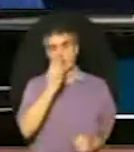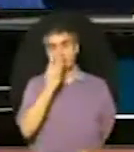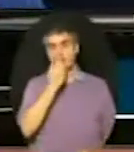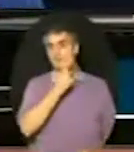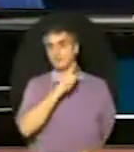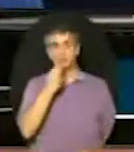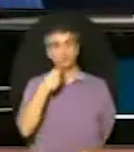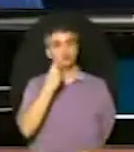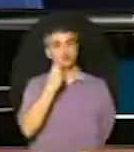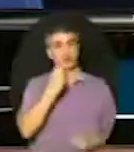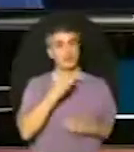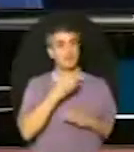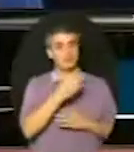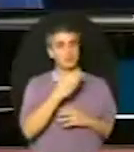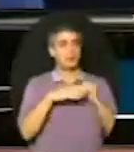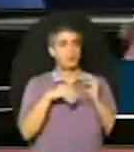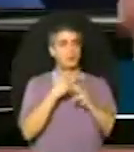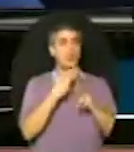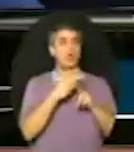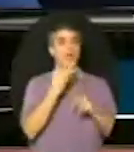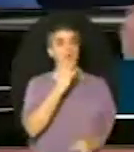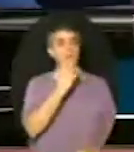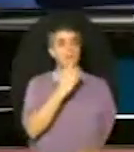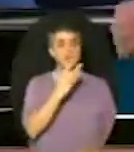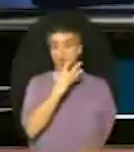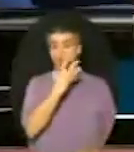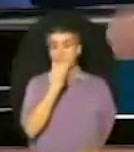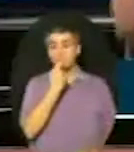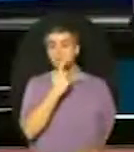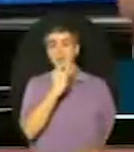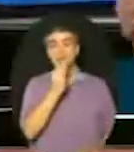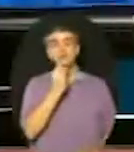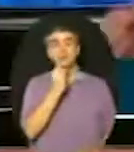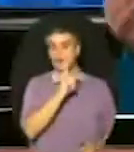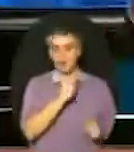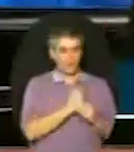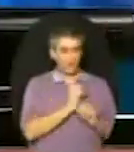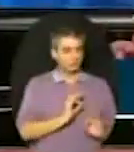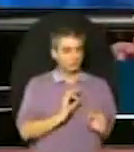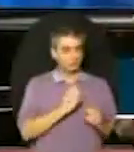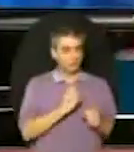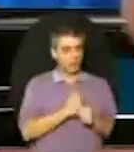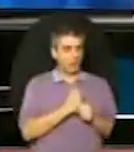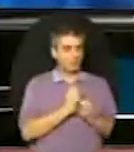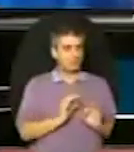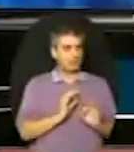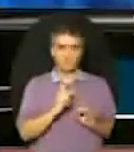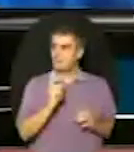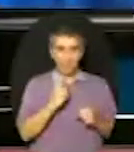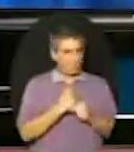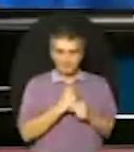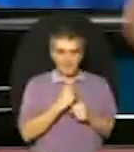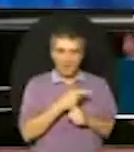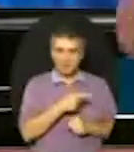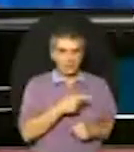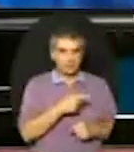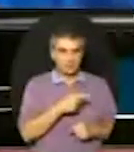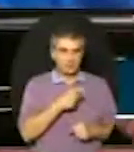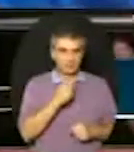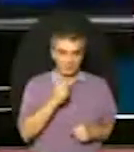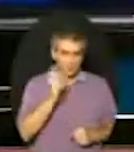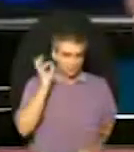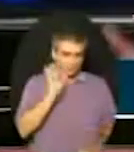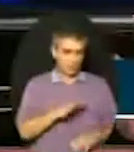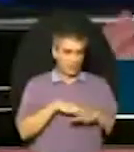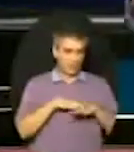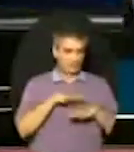מעונות יום, ביצעו רק 40 ו-400 מיליון שקל לא ביצעו את העבודה. מי שלא מבצע את העבודה, הוא חוטא